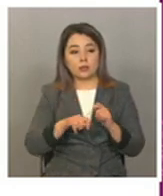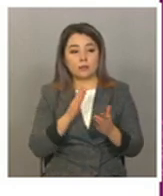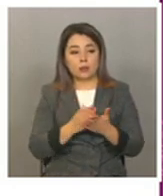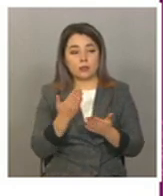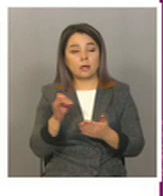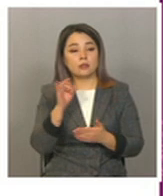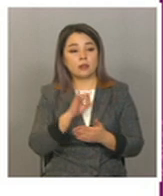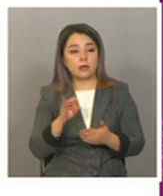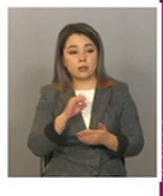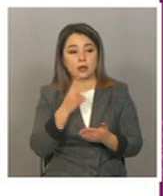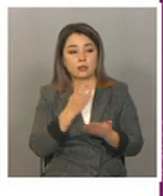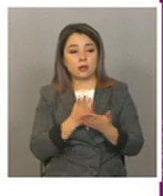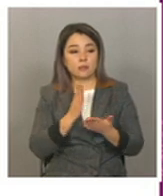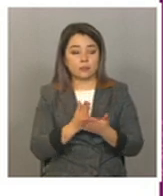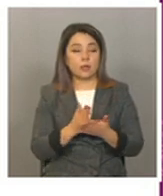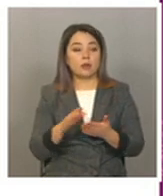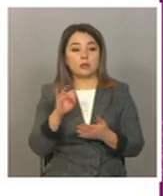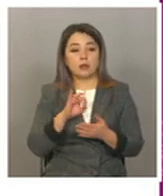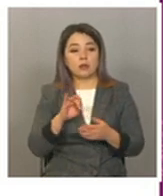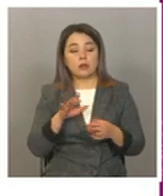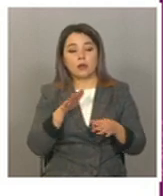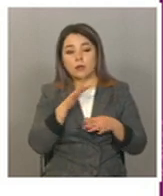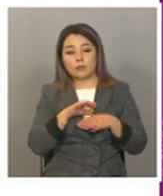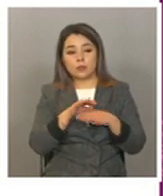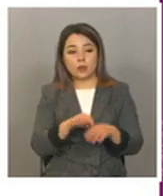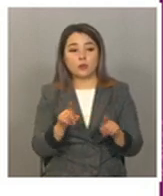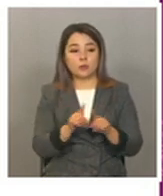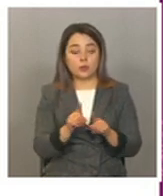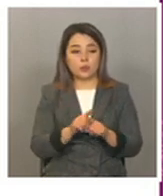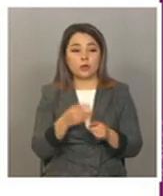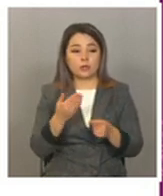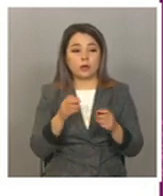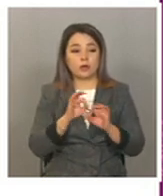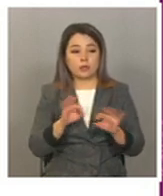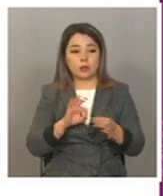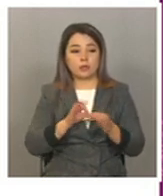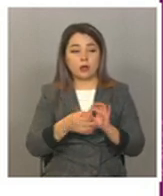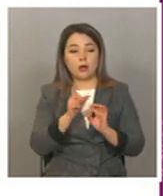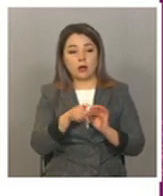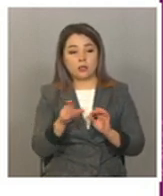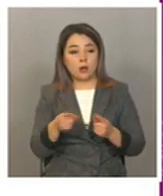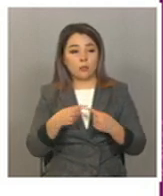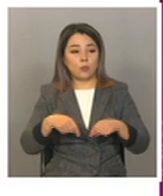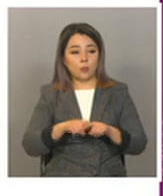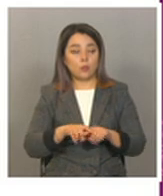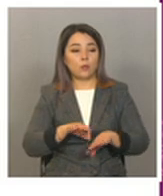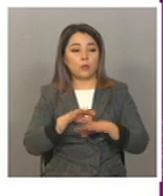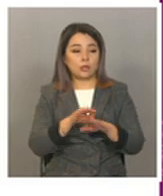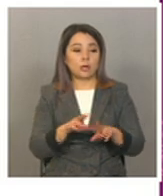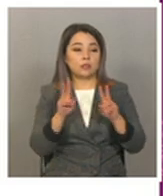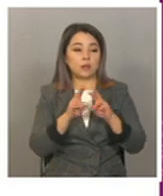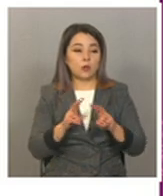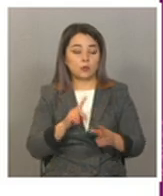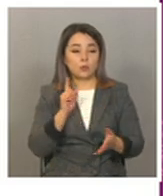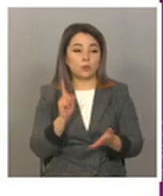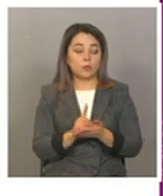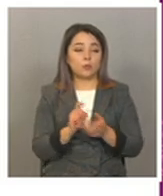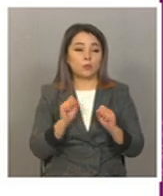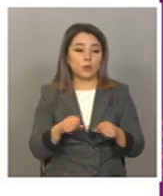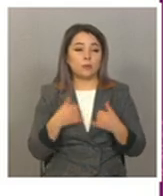Тарихи дерек – тарихи процесті айқындайтын және адамзат қоғамының өткенін зерттеуге мүмкіндік